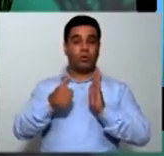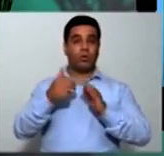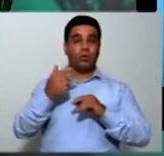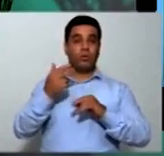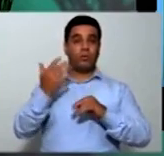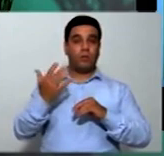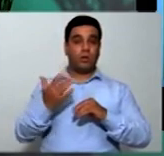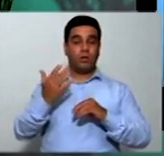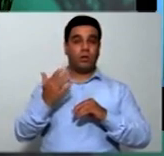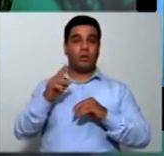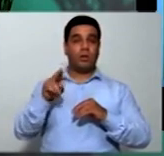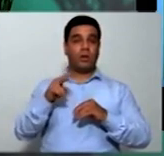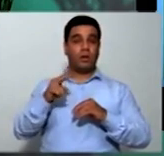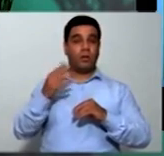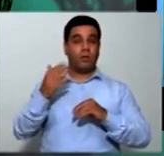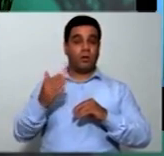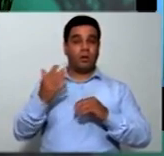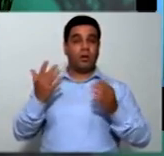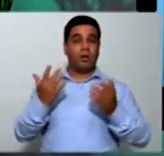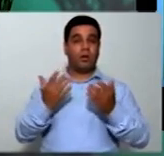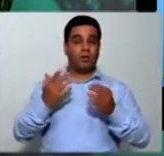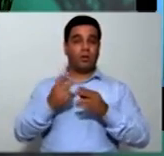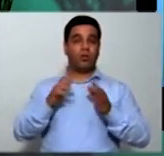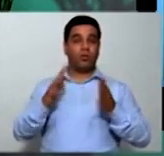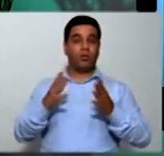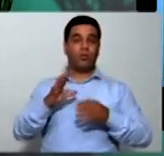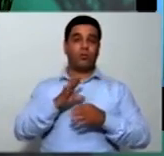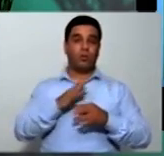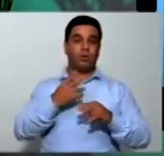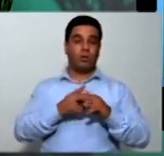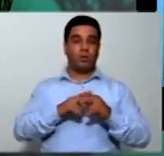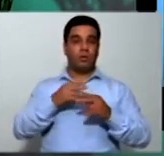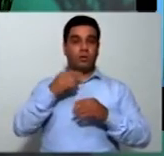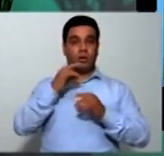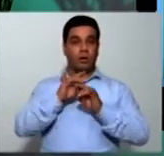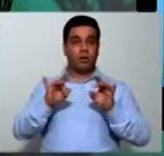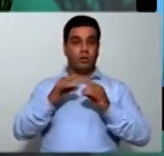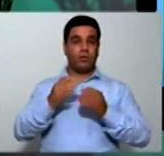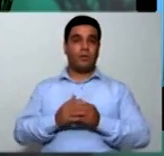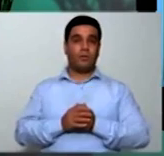1936-yil 5-dekabrda qanday voqealar sodir bo'lgan edi?